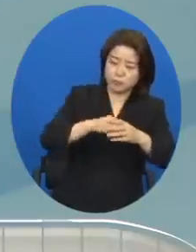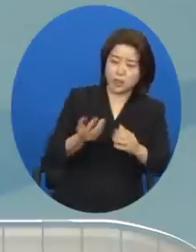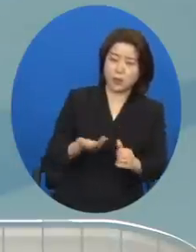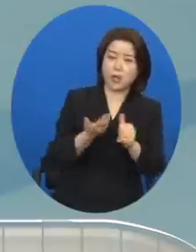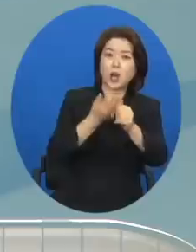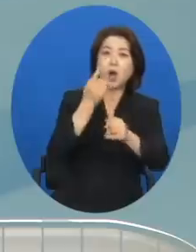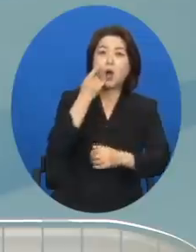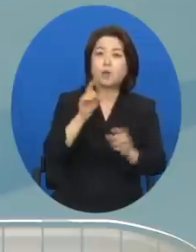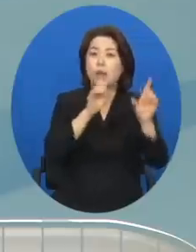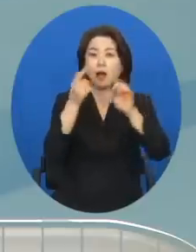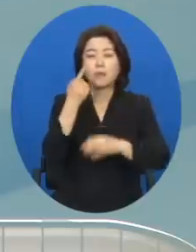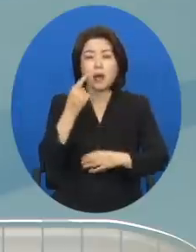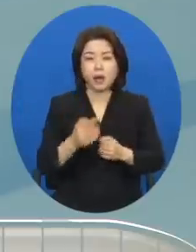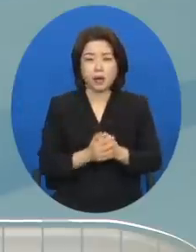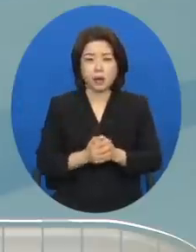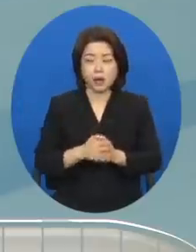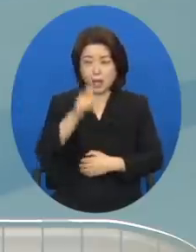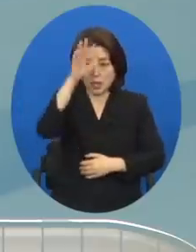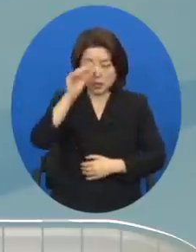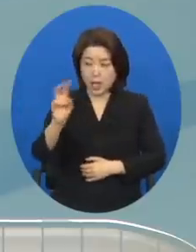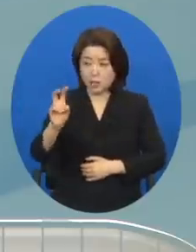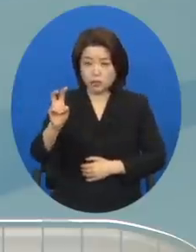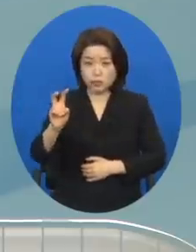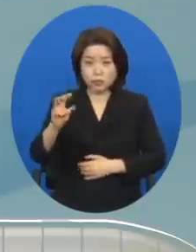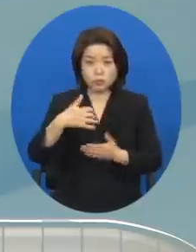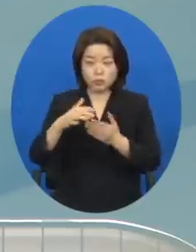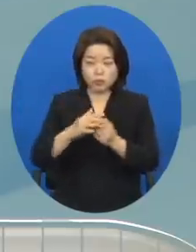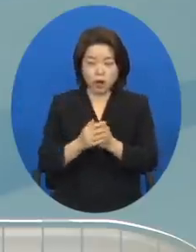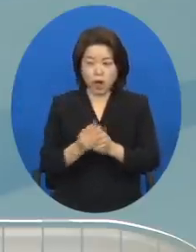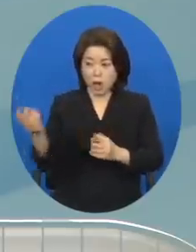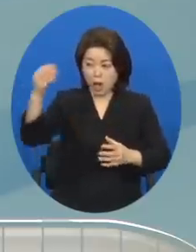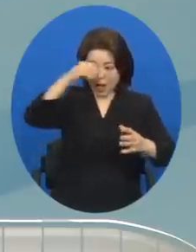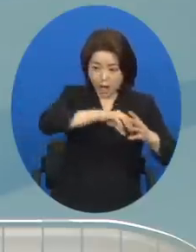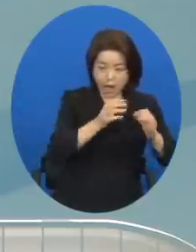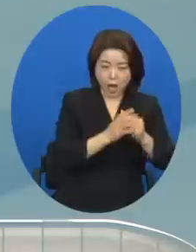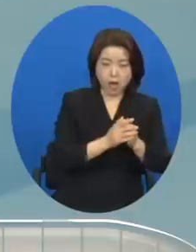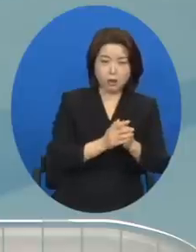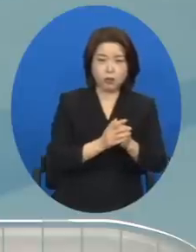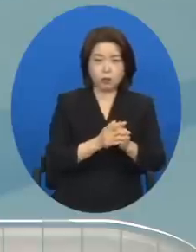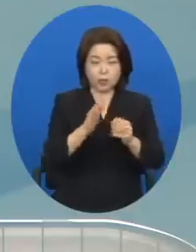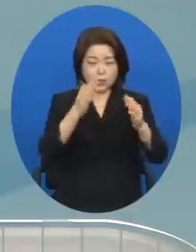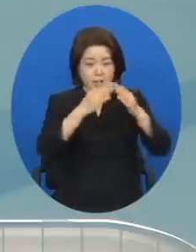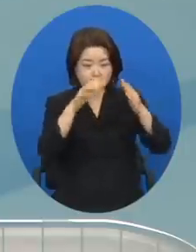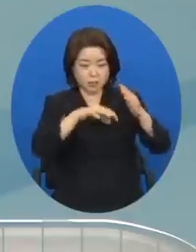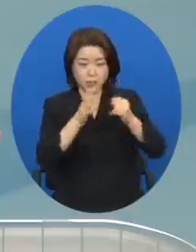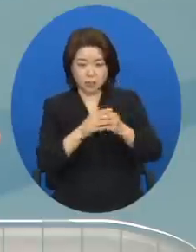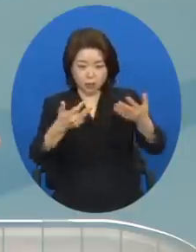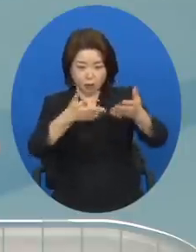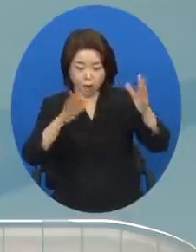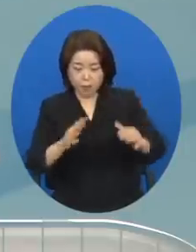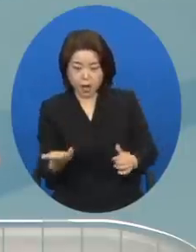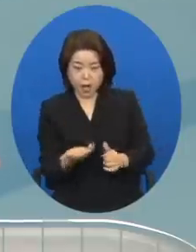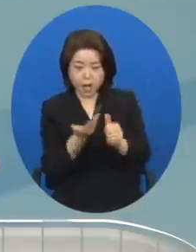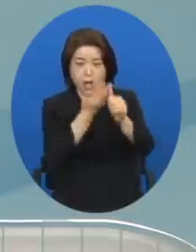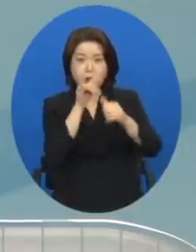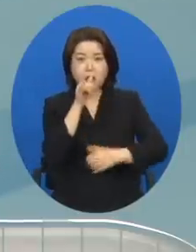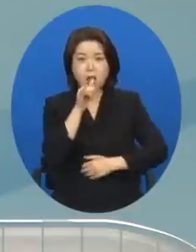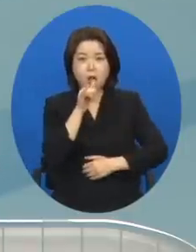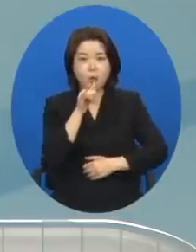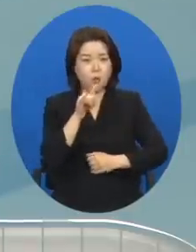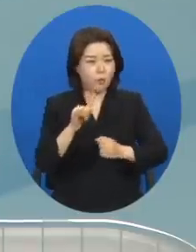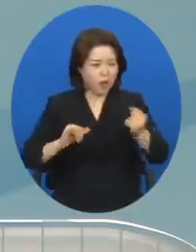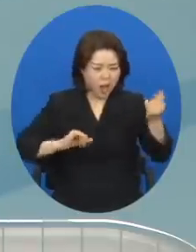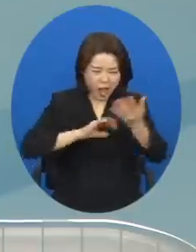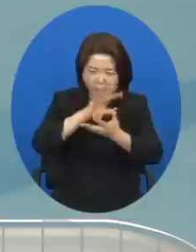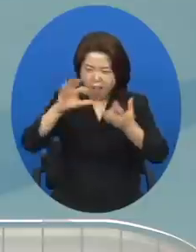살아보라. 닭 20마리를 기르는데 20마리를 닭을 집에다가 놓고 방 안에다가 기르니